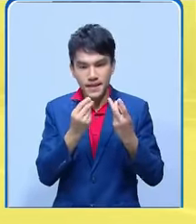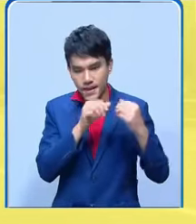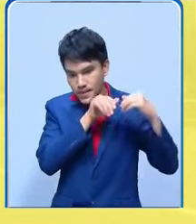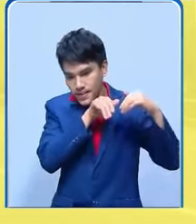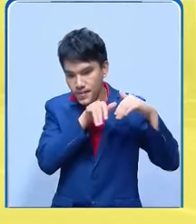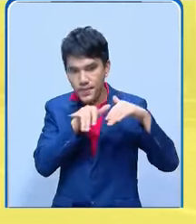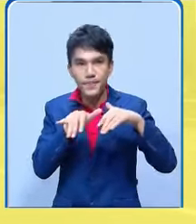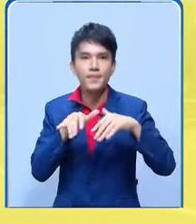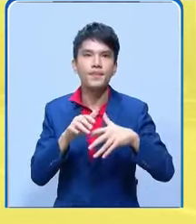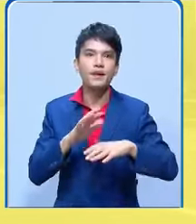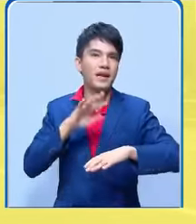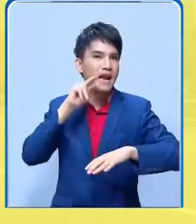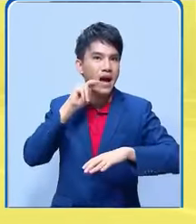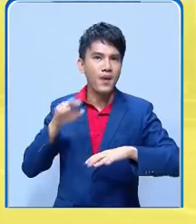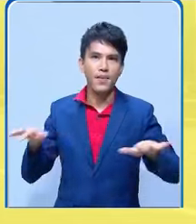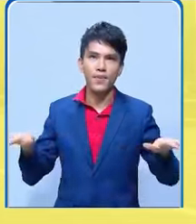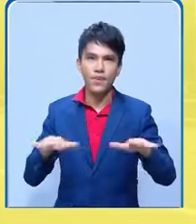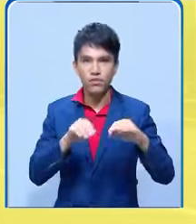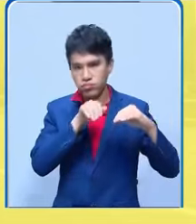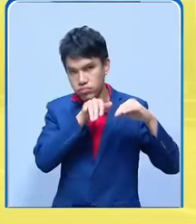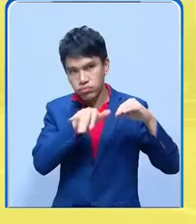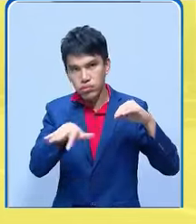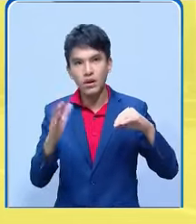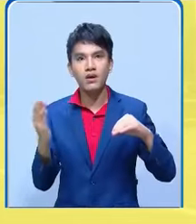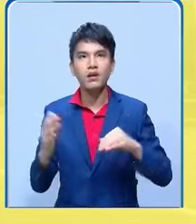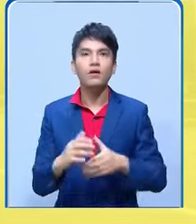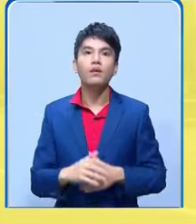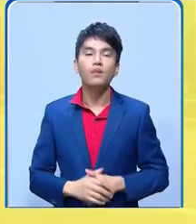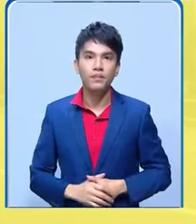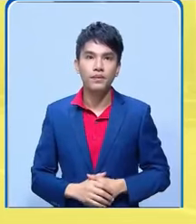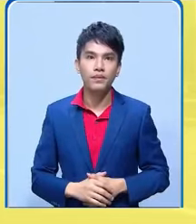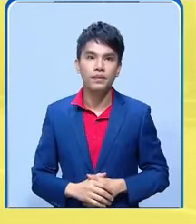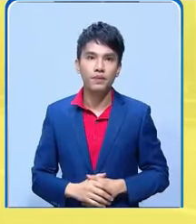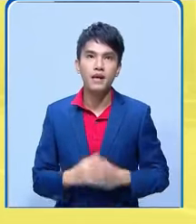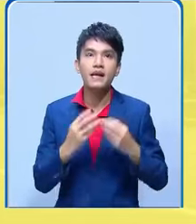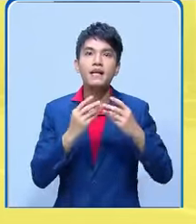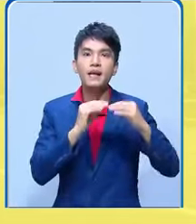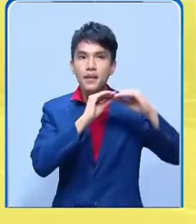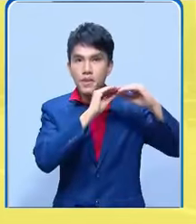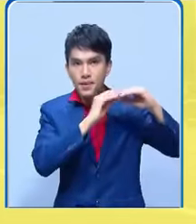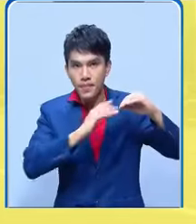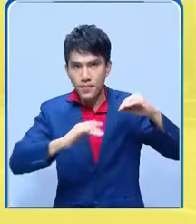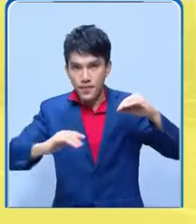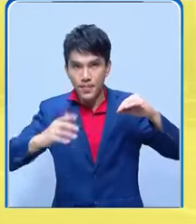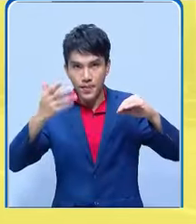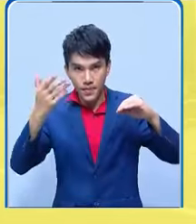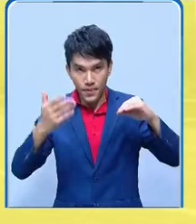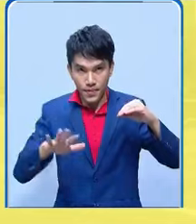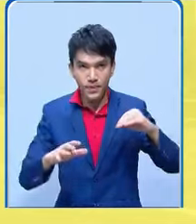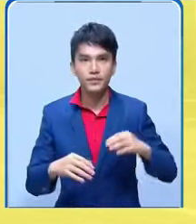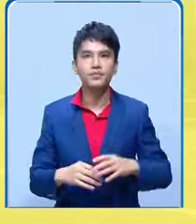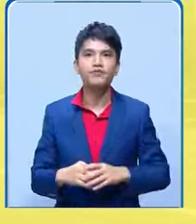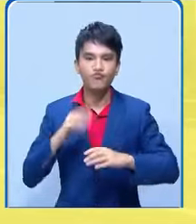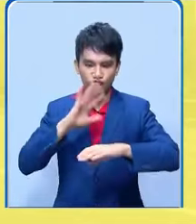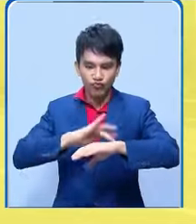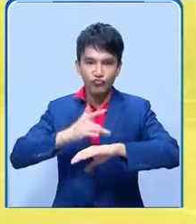นวที่ไม่ใช่ร่องน้ำปกติแล้วก็ไหลลงไปหาแนวร่องน้ำปกติหลังจากนั้นจากดินสไลด์ลงไปแล้วเมื่อเข้าสู่ร่องน้ำปกติที่เป็นร่องน้ำธรรมชา